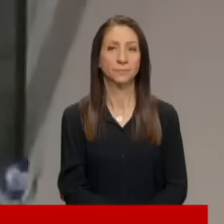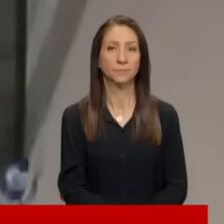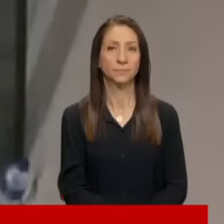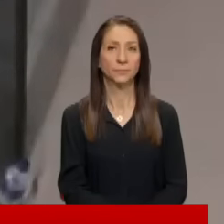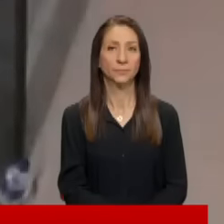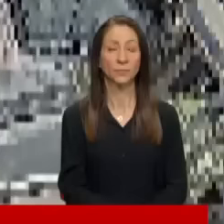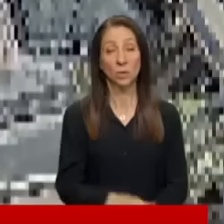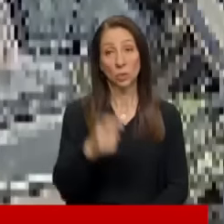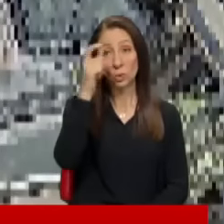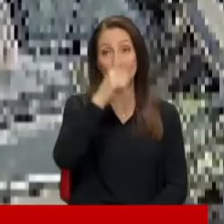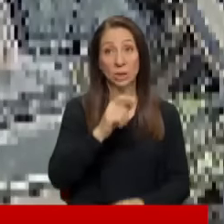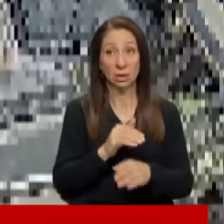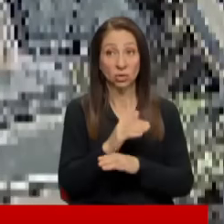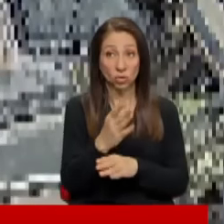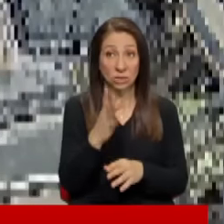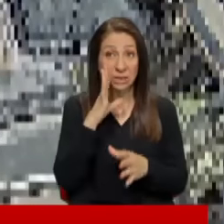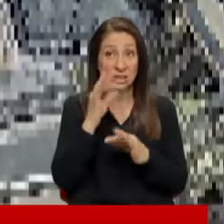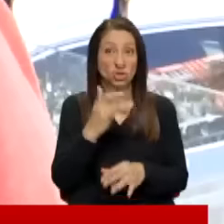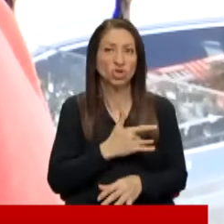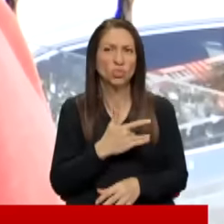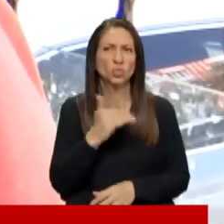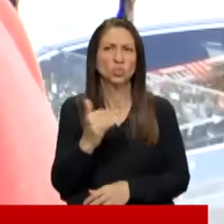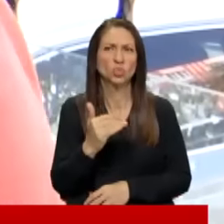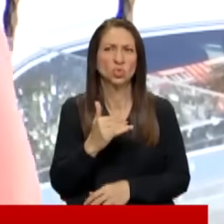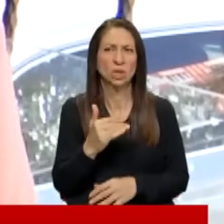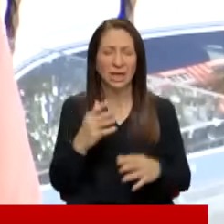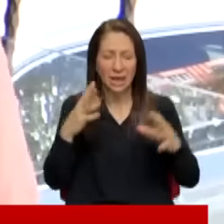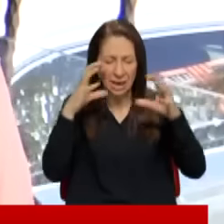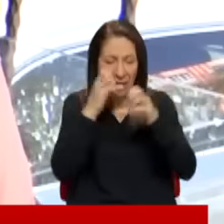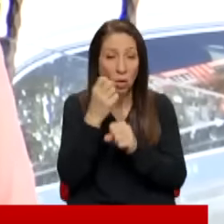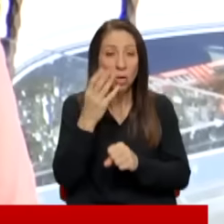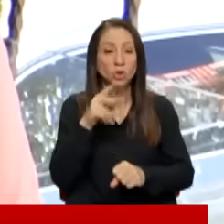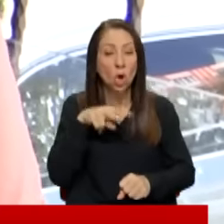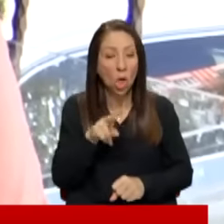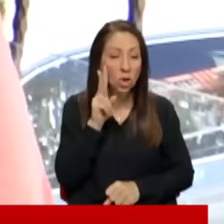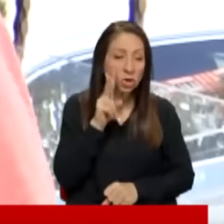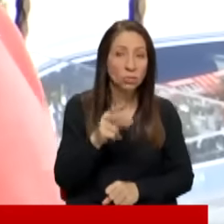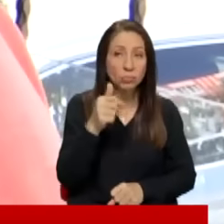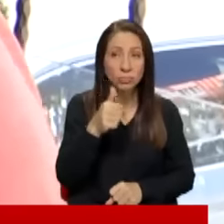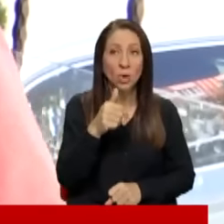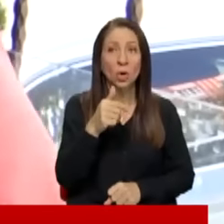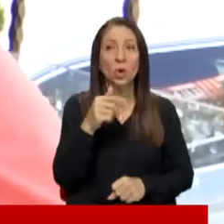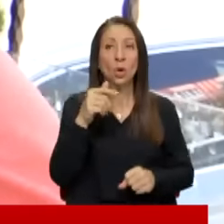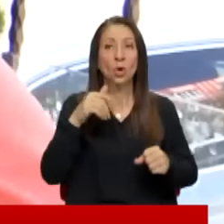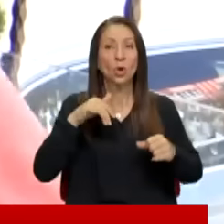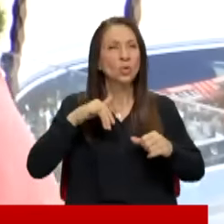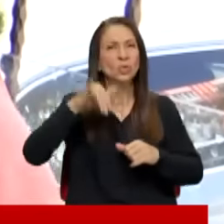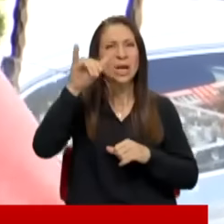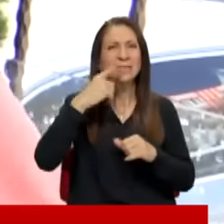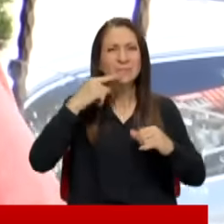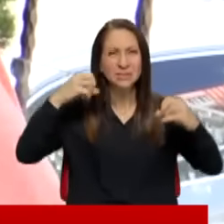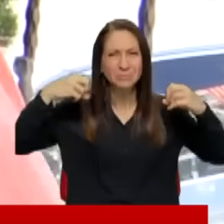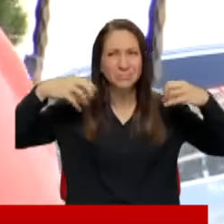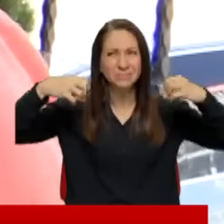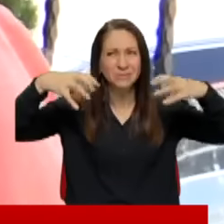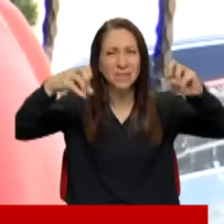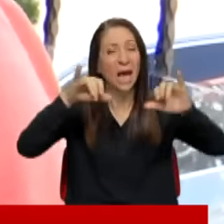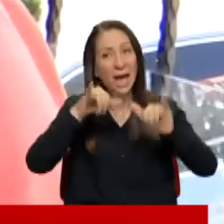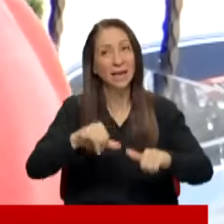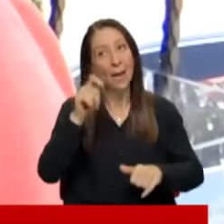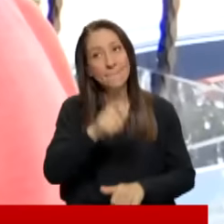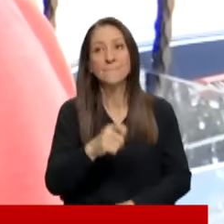Türkiye'de yaşıyoruz. İnsan canı ucuz. Karanlık olmasaydı, millet yolunu görseydi. Yani uçaklarda kırmızı ışıklar olur ya tehlike anında.